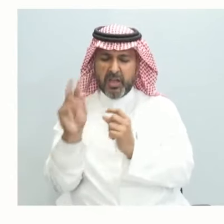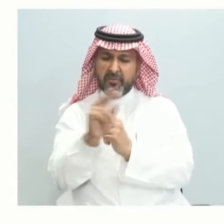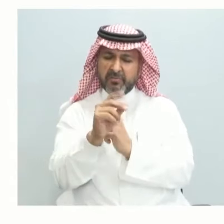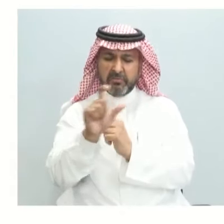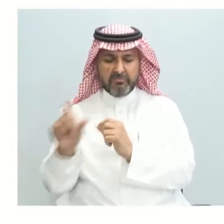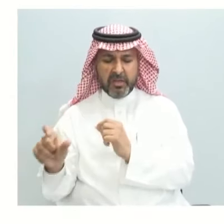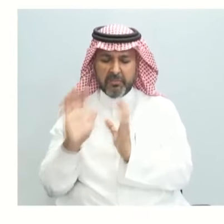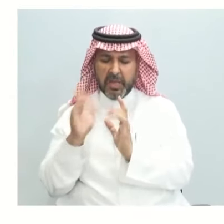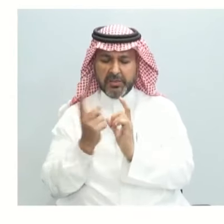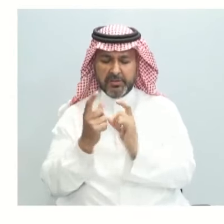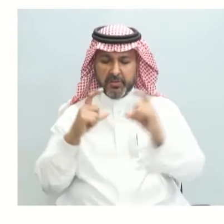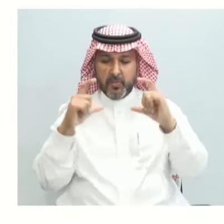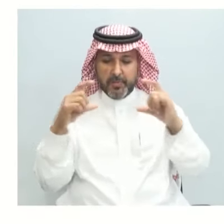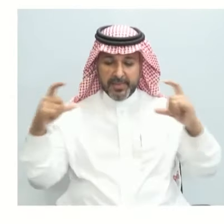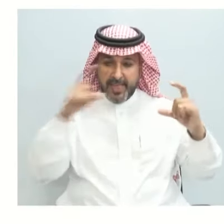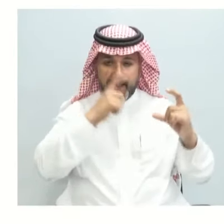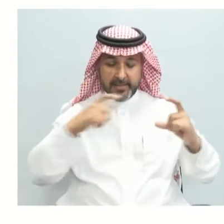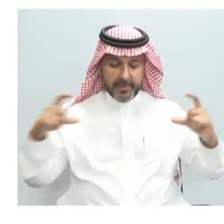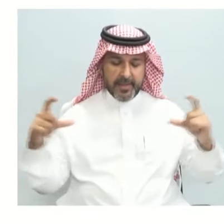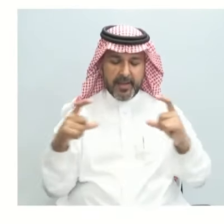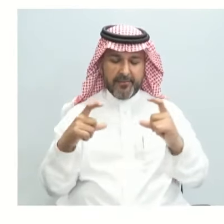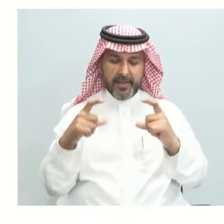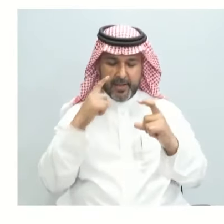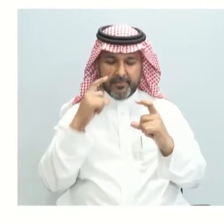ثلاثه زائد خمسه سين